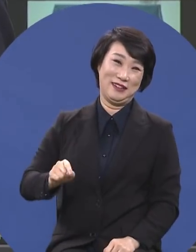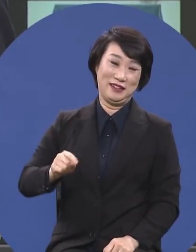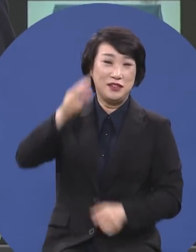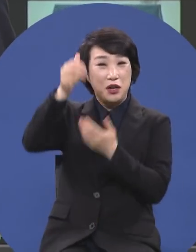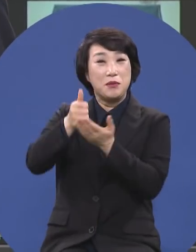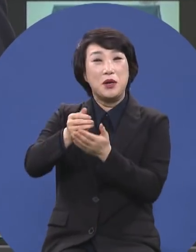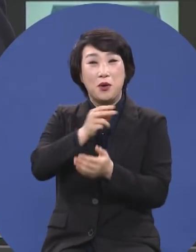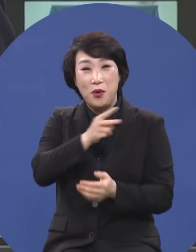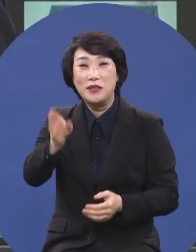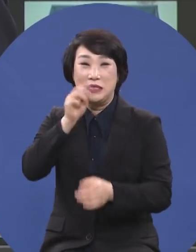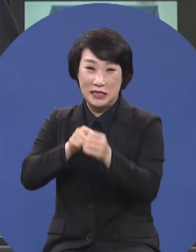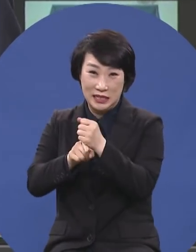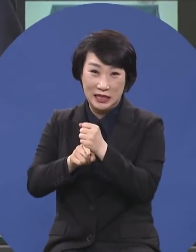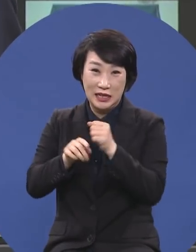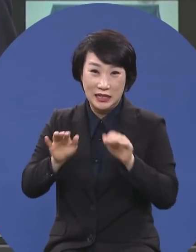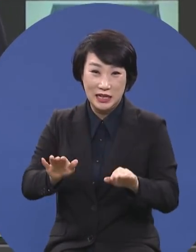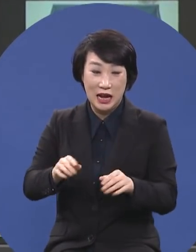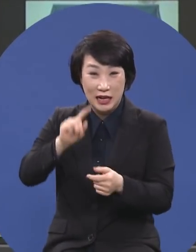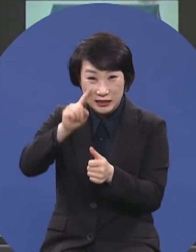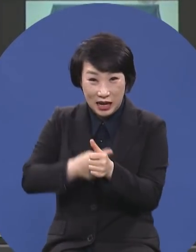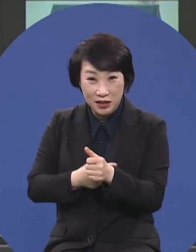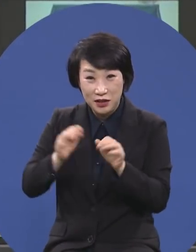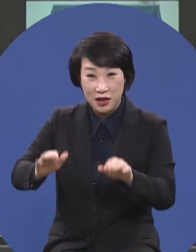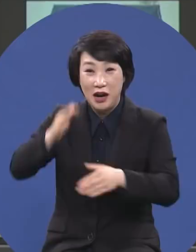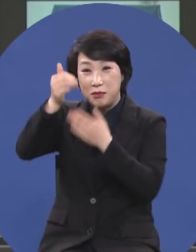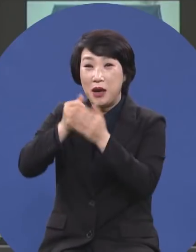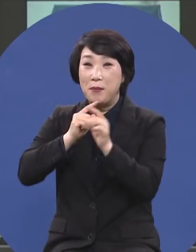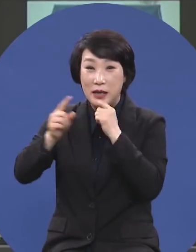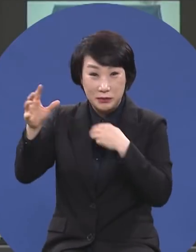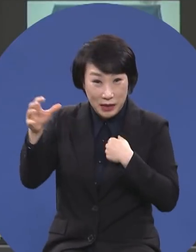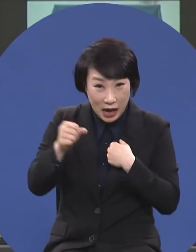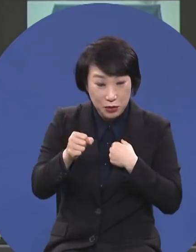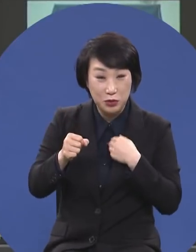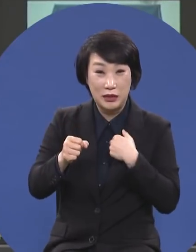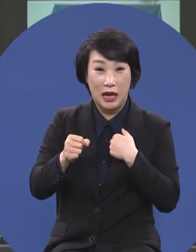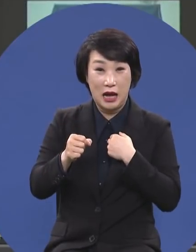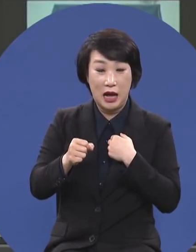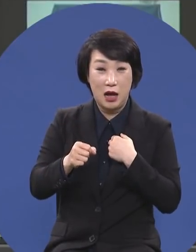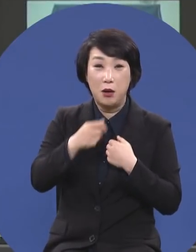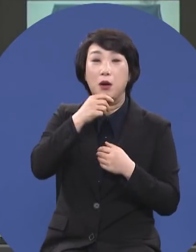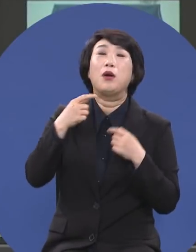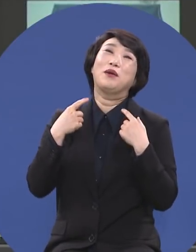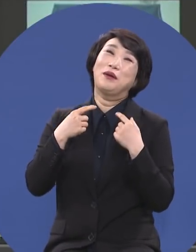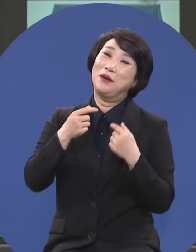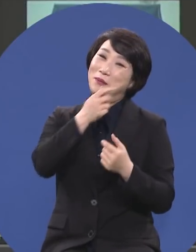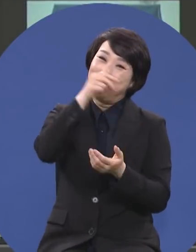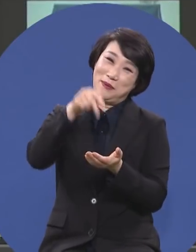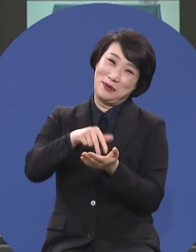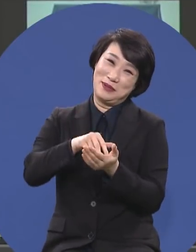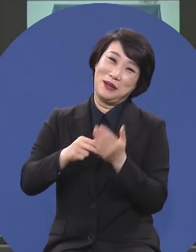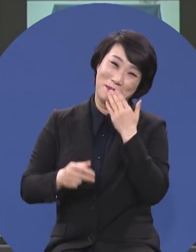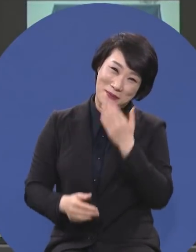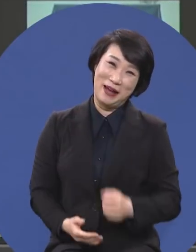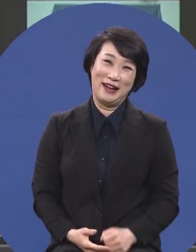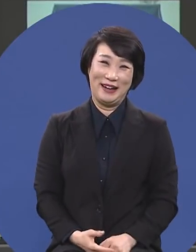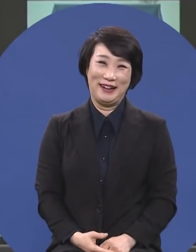성령은 진리니 그래야 하나님 말씀으로 내가 보존받지 않겠느냐 그